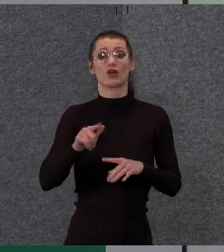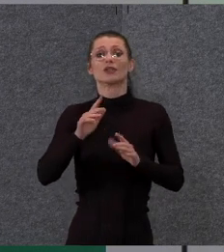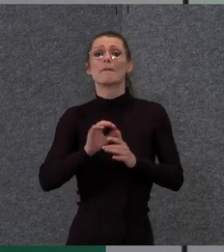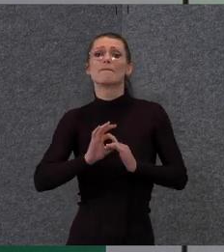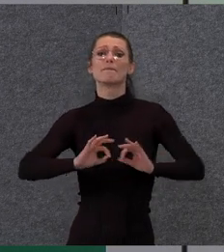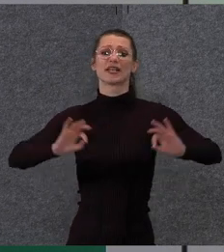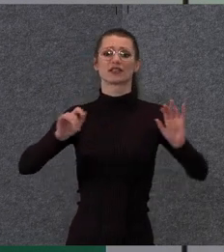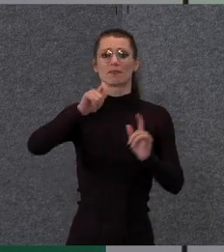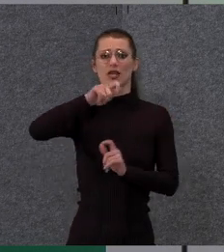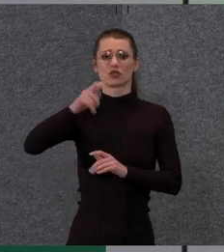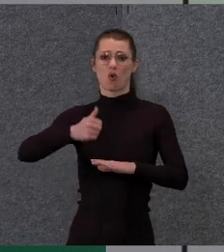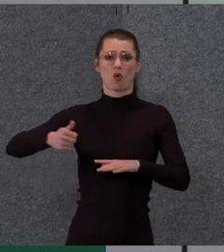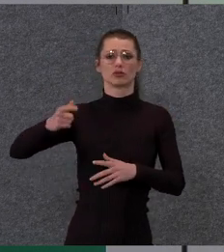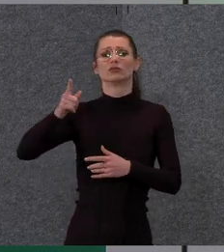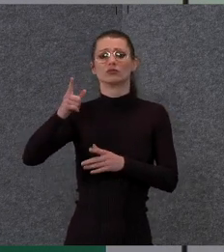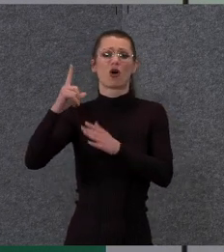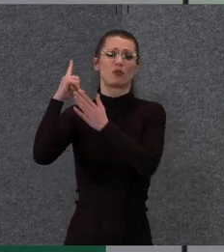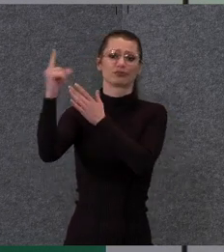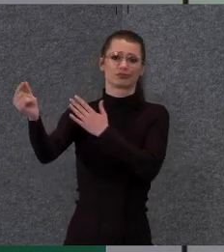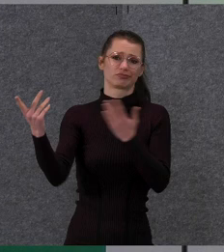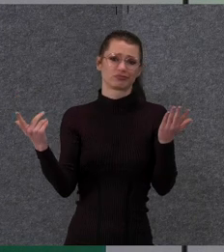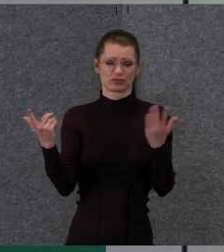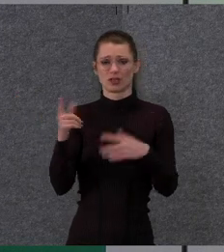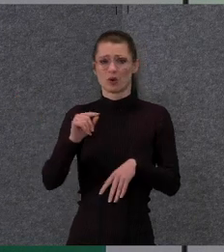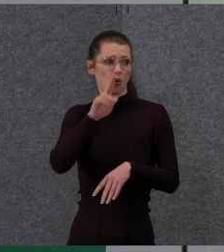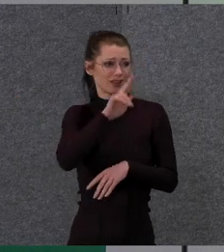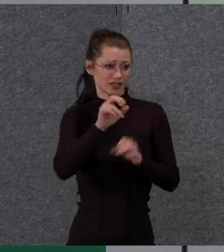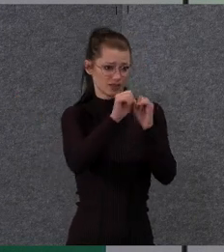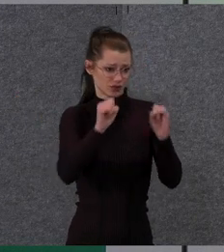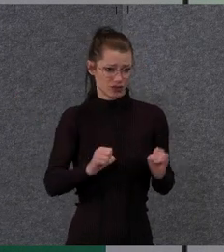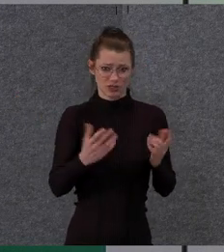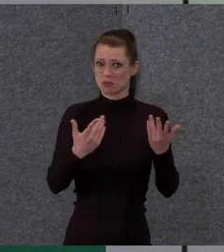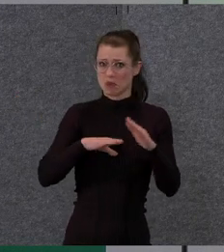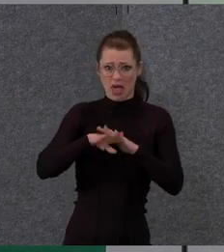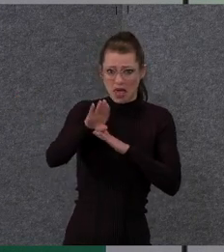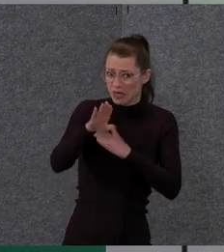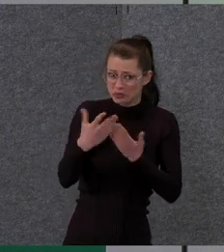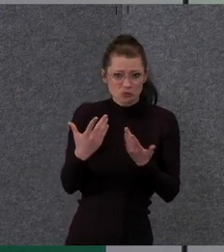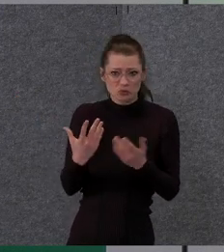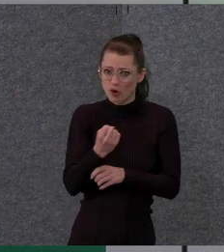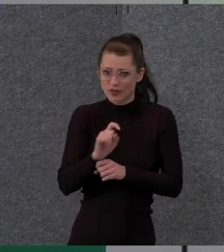System, das universitäre System, das nicht zulässt, dass Menschen da auch eine Karriere entwickeln.